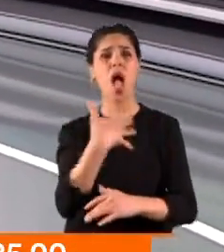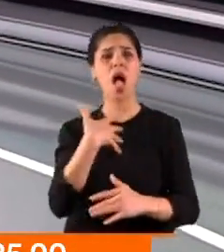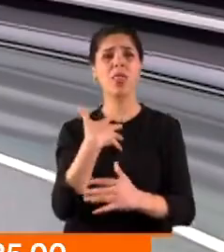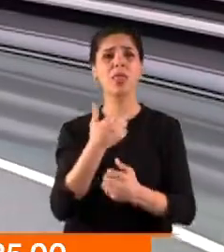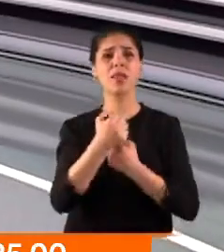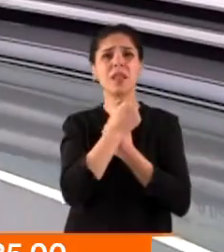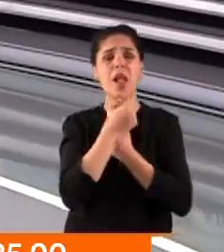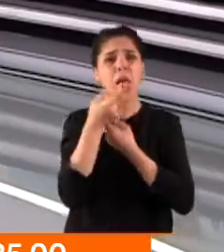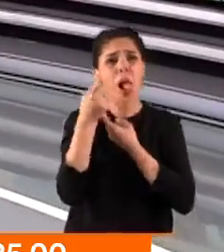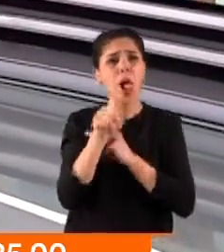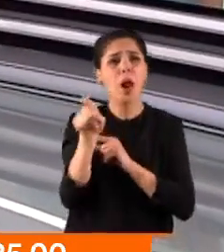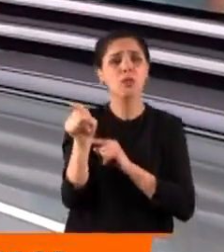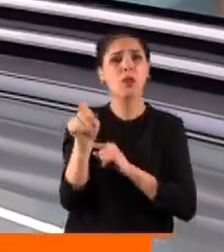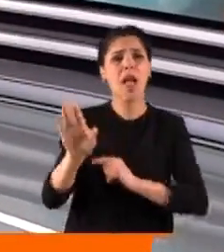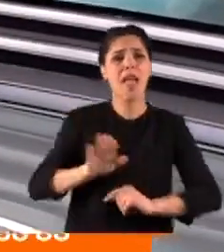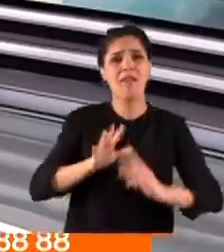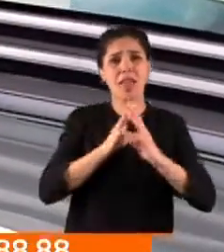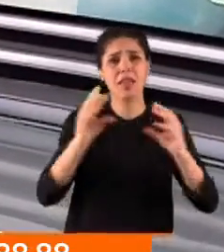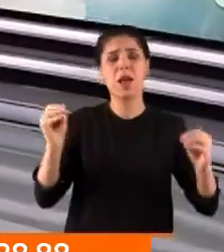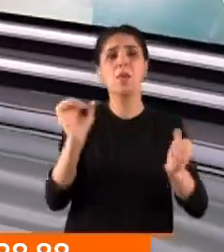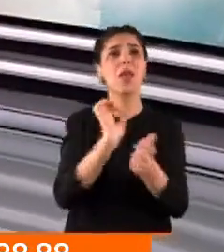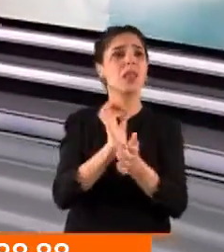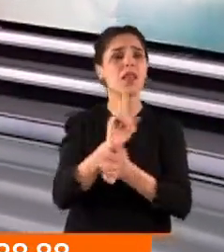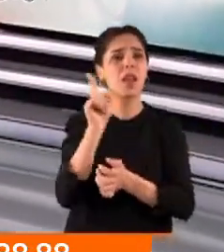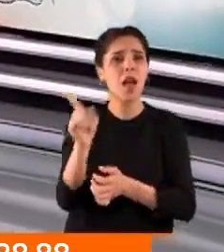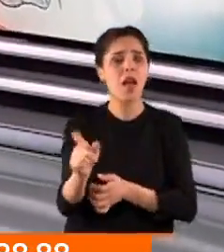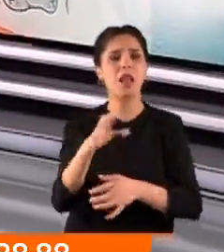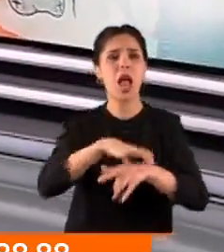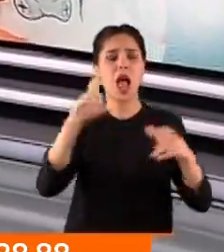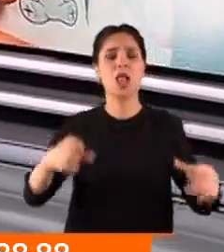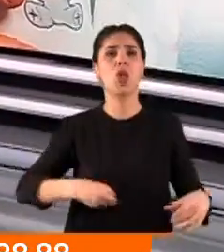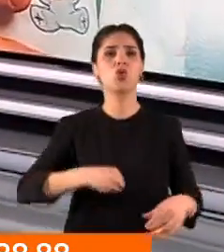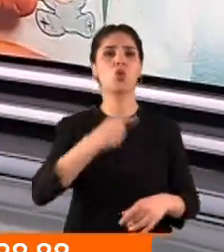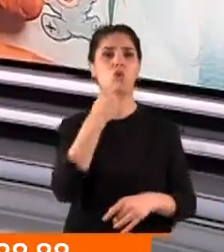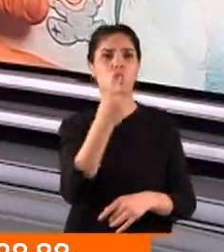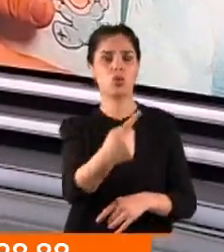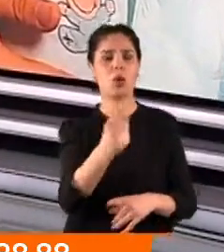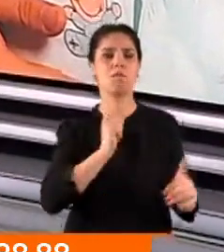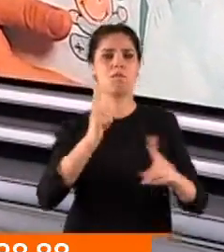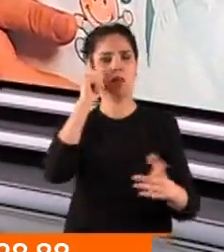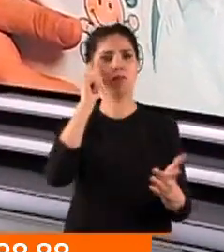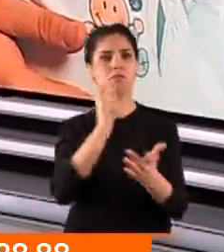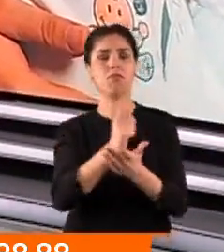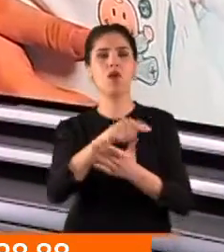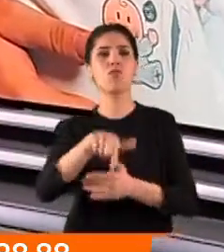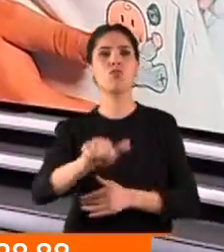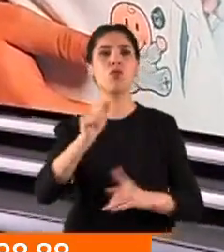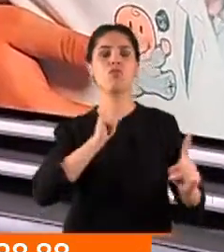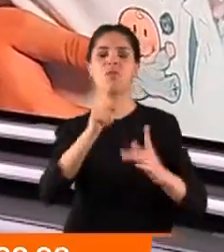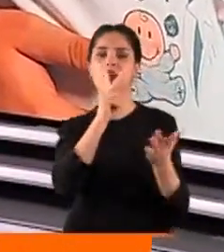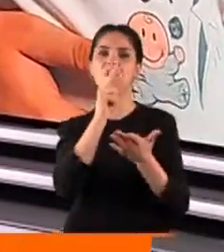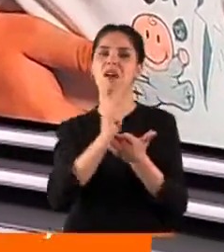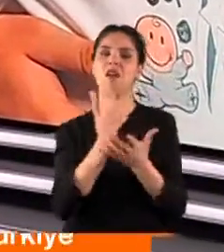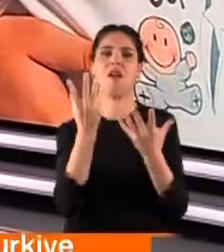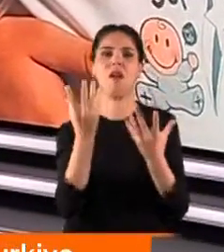kucağında can vermişti. Evlatlarını kaybeden gözyaşlı aile hastaneyi suçlayarak konuyu yargıya taşıdı ve bugün